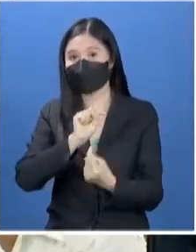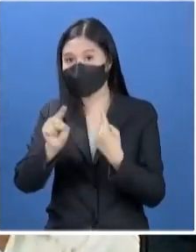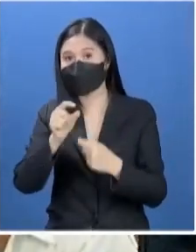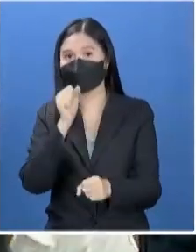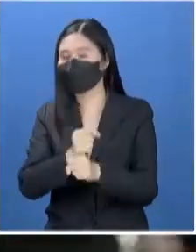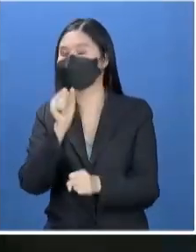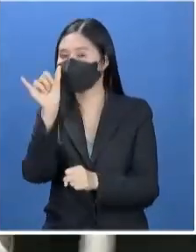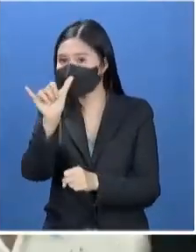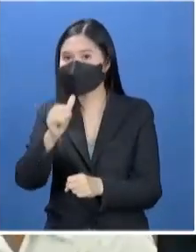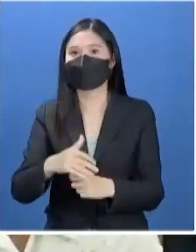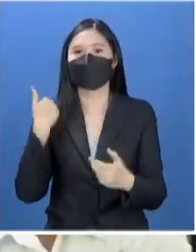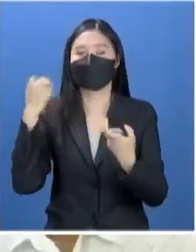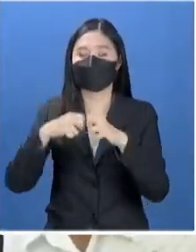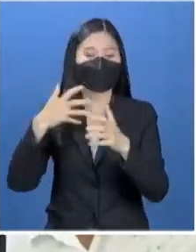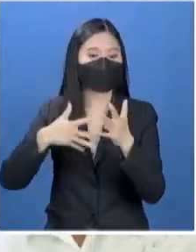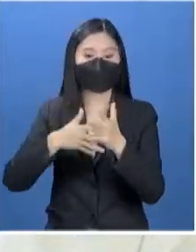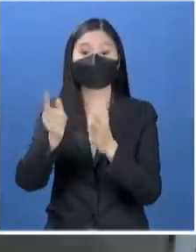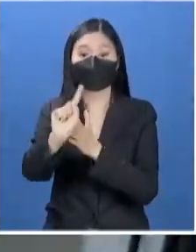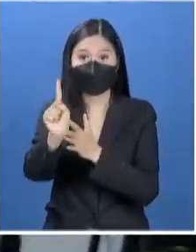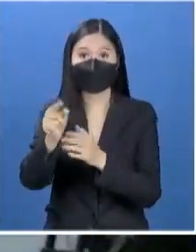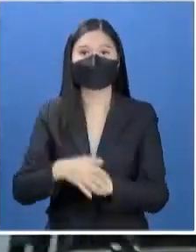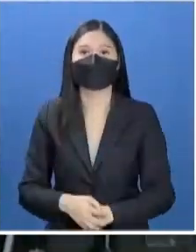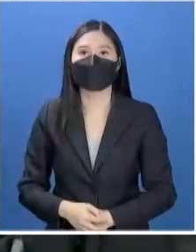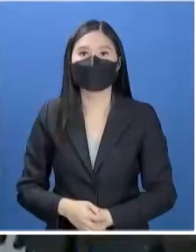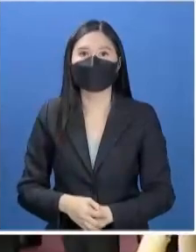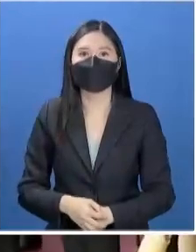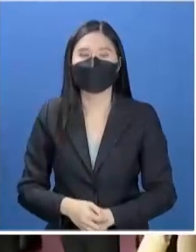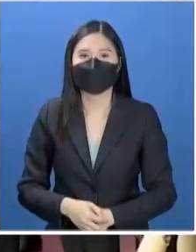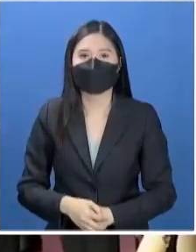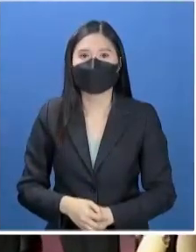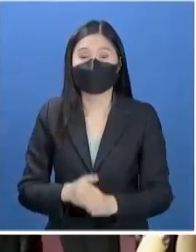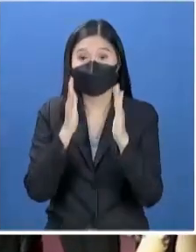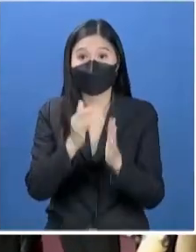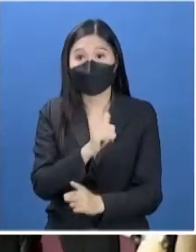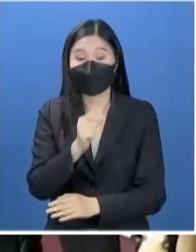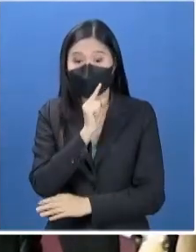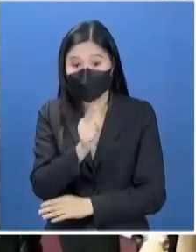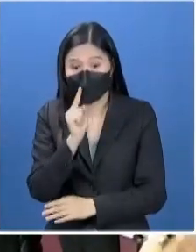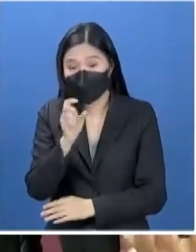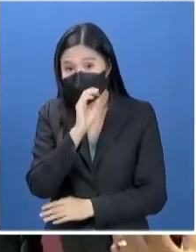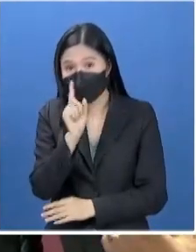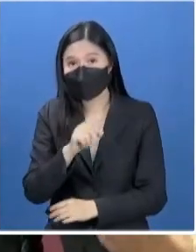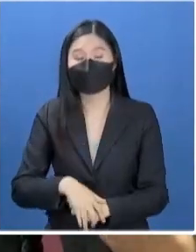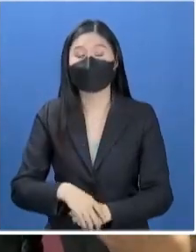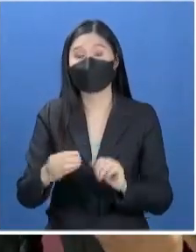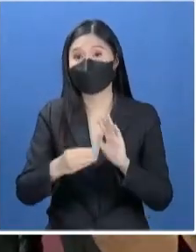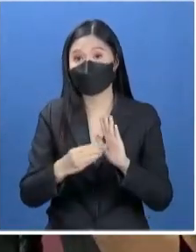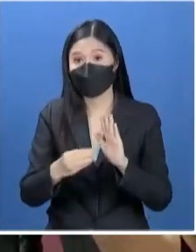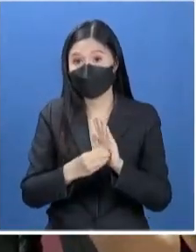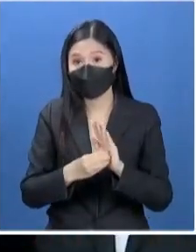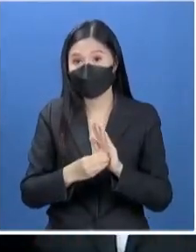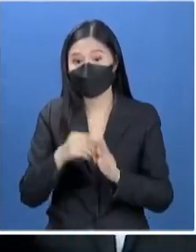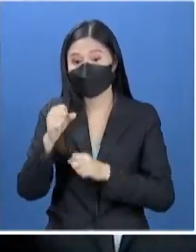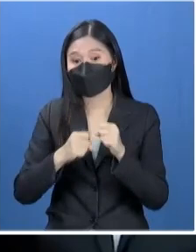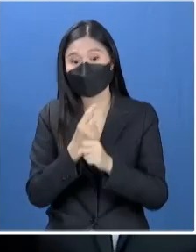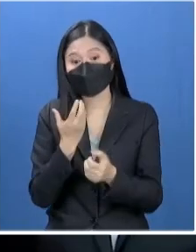ยังทำไม่ได้ติดขัดปัญหาอะไรบ้างขณะเดียวกันเนี่ยนะฮะคุณผู้ชมครับบางคนที่เขาวิจารณ์กันบอกว่าทางกทม.เนี่ยบาง